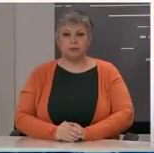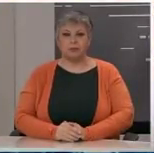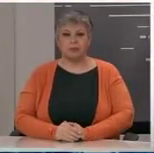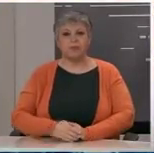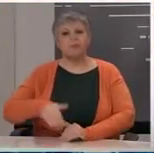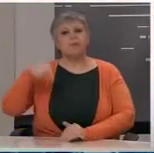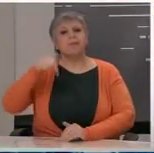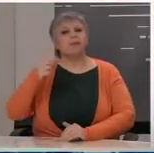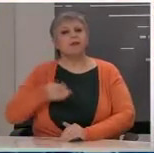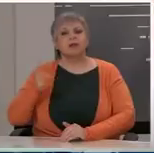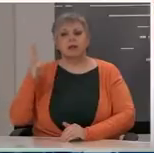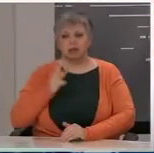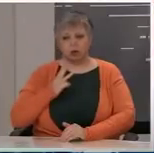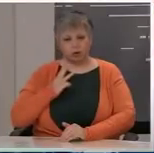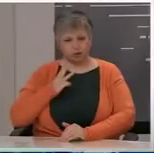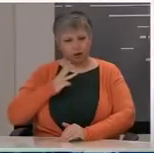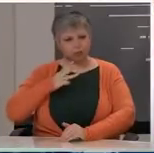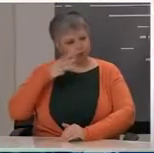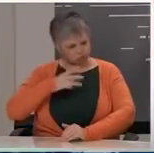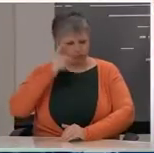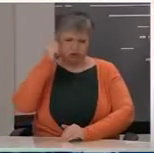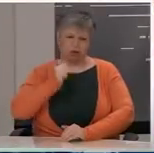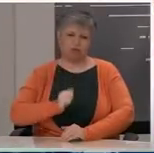Η Τρόικα λοιπόν, με την οποία ήμασταν σε κόντρα,